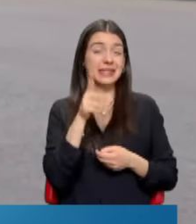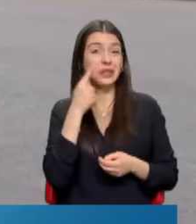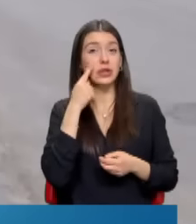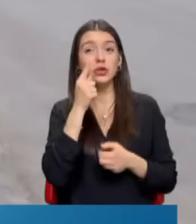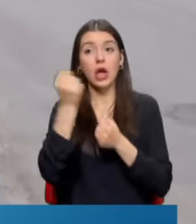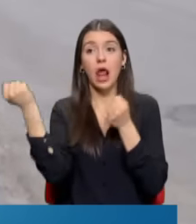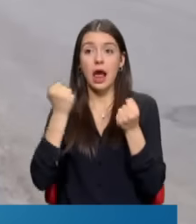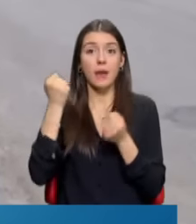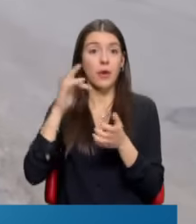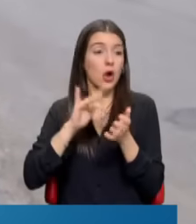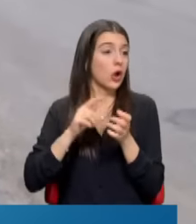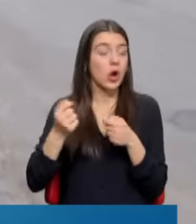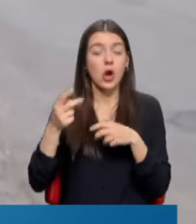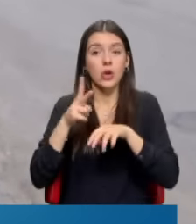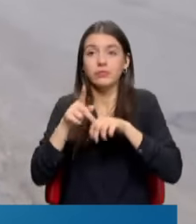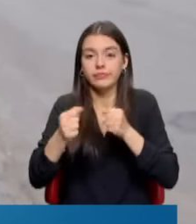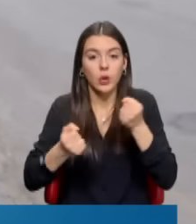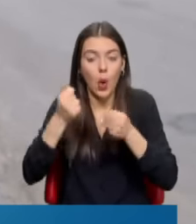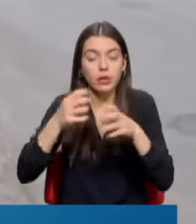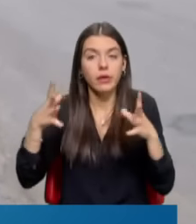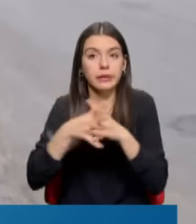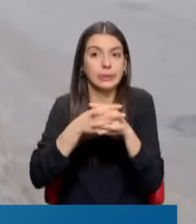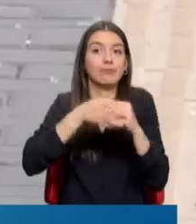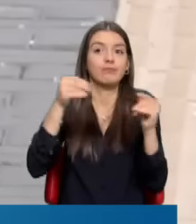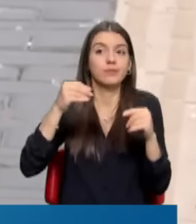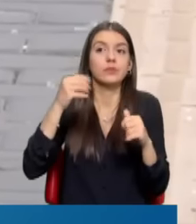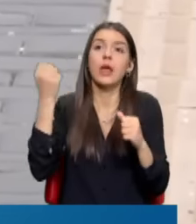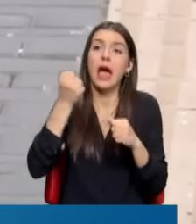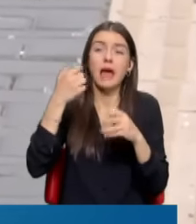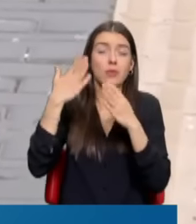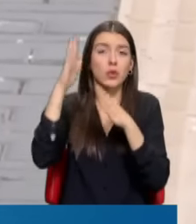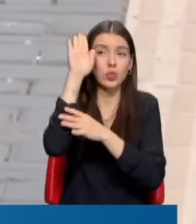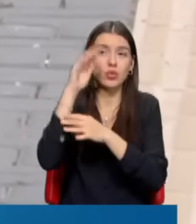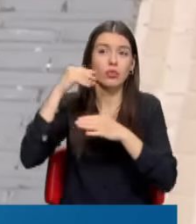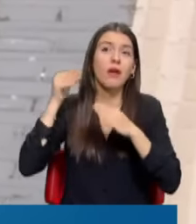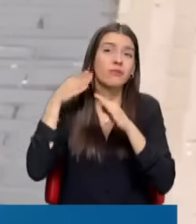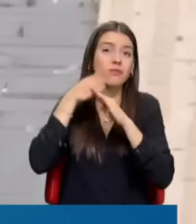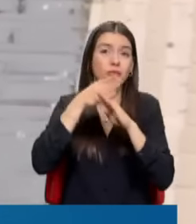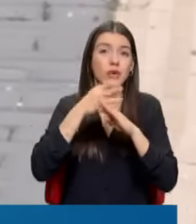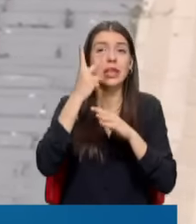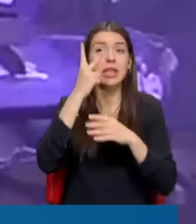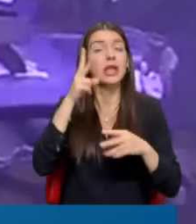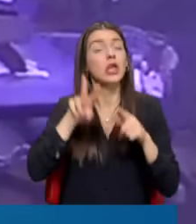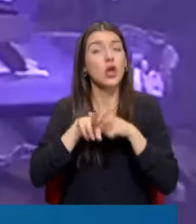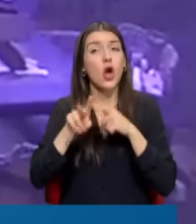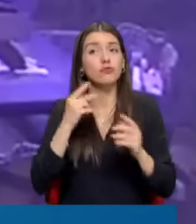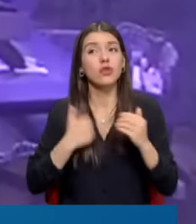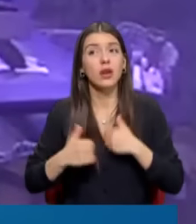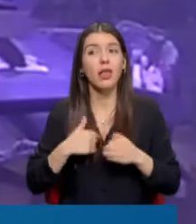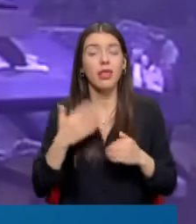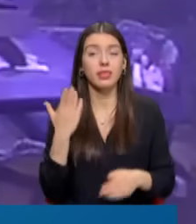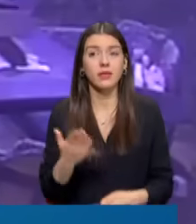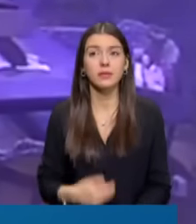sürücü yolcuların beklediği durağa daldı. Taklalar attı. Sürücü ve duraktaki iki yolcu yaralandı.